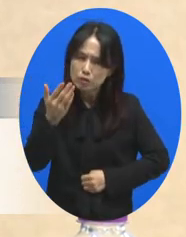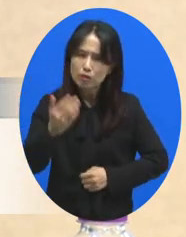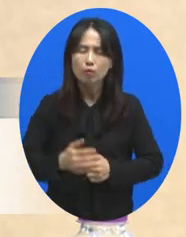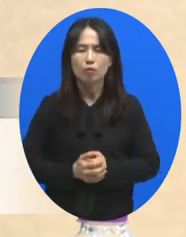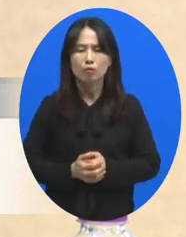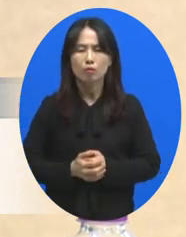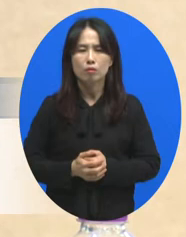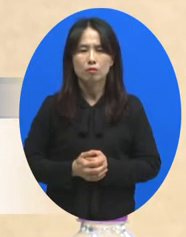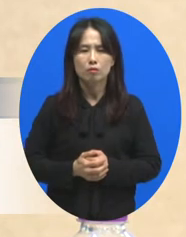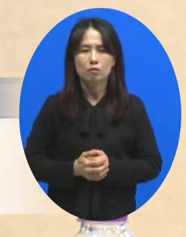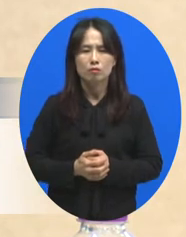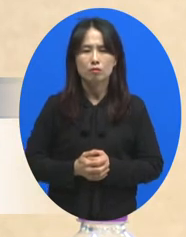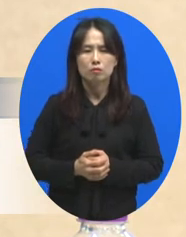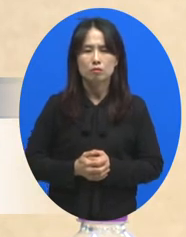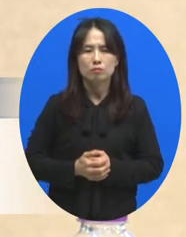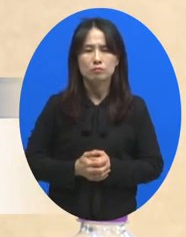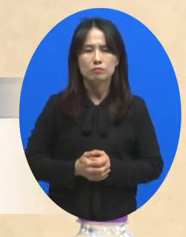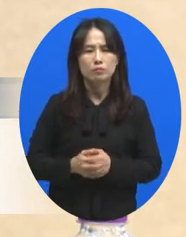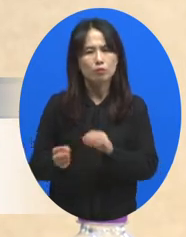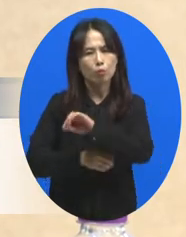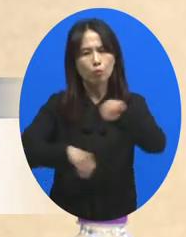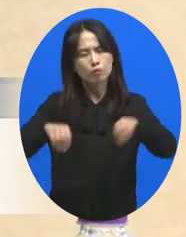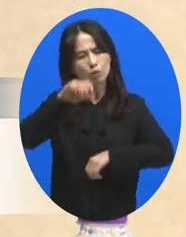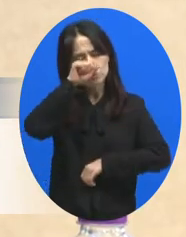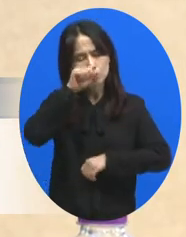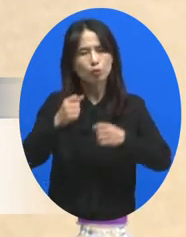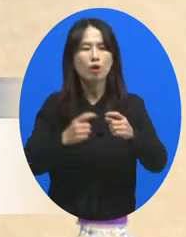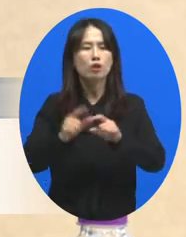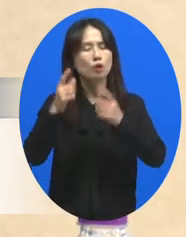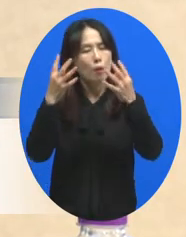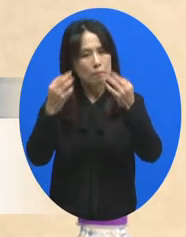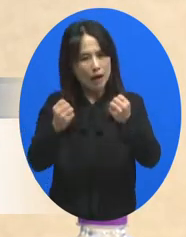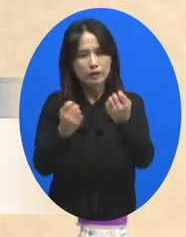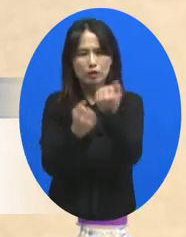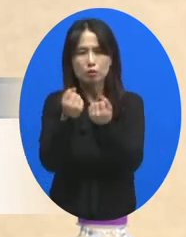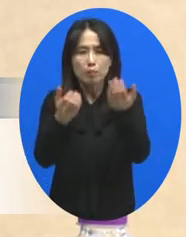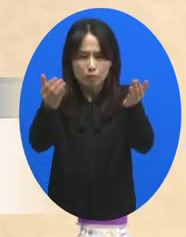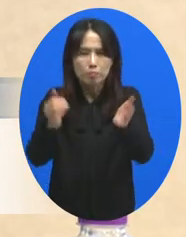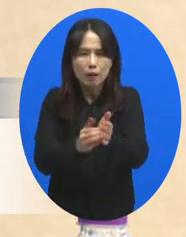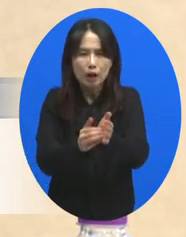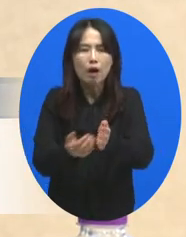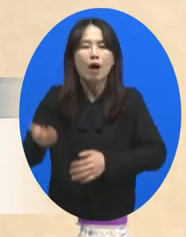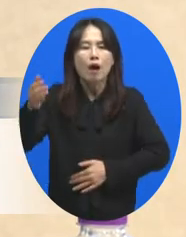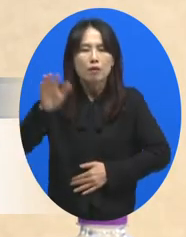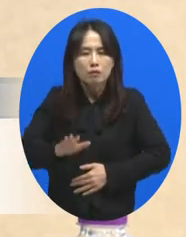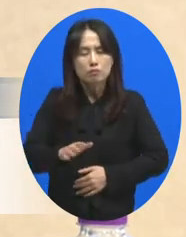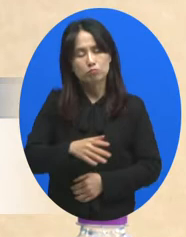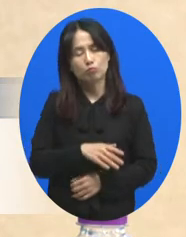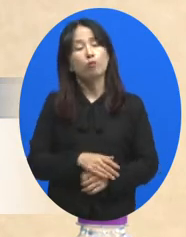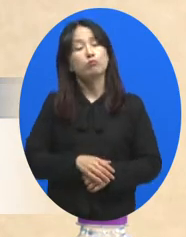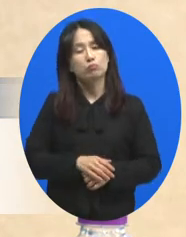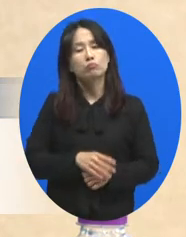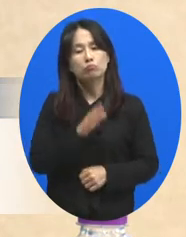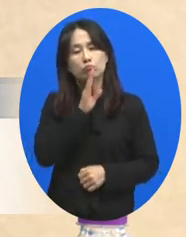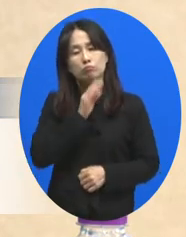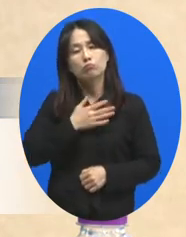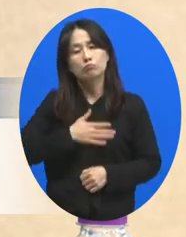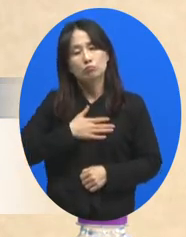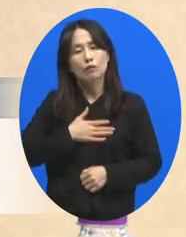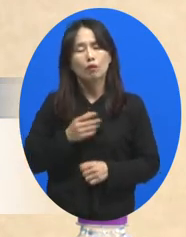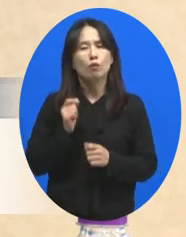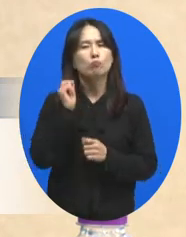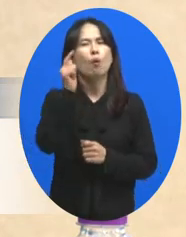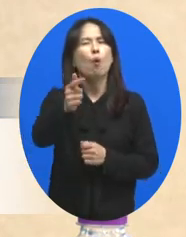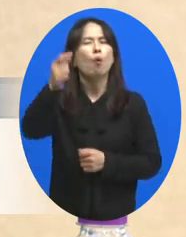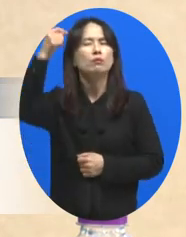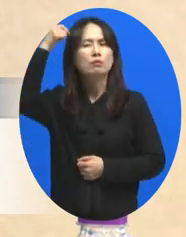제가 수혜받지 않아. 그냥 오히려 좋은 점 더 많다 이렇게 설명해줬는데 그냥 아 그래? 그러면 너무